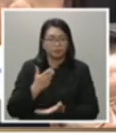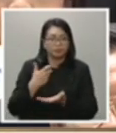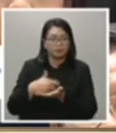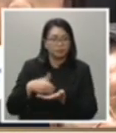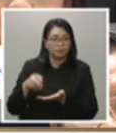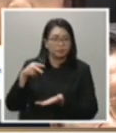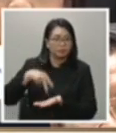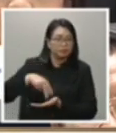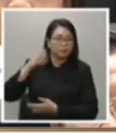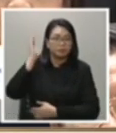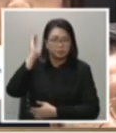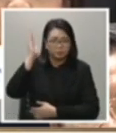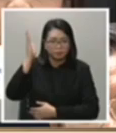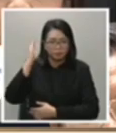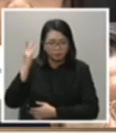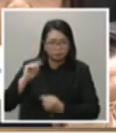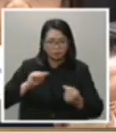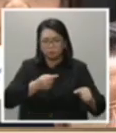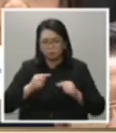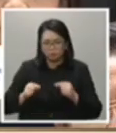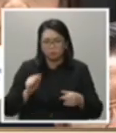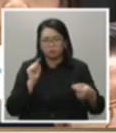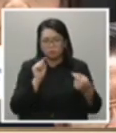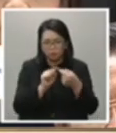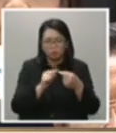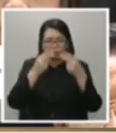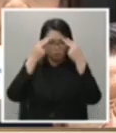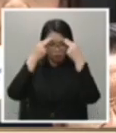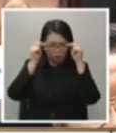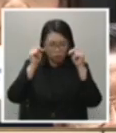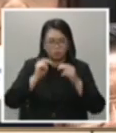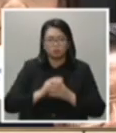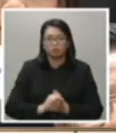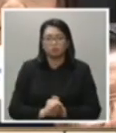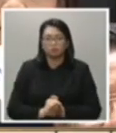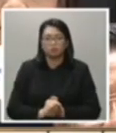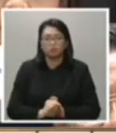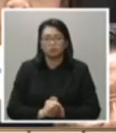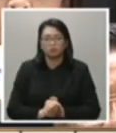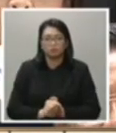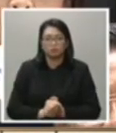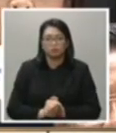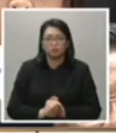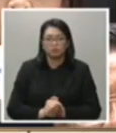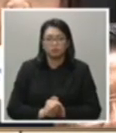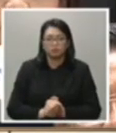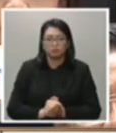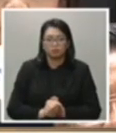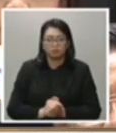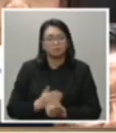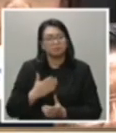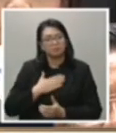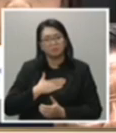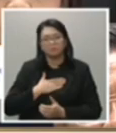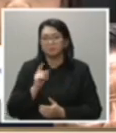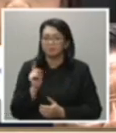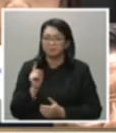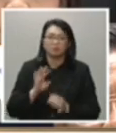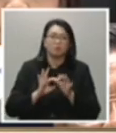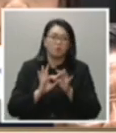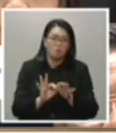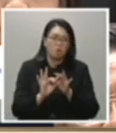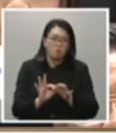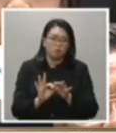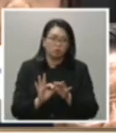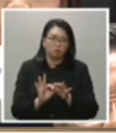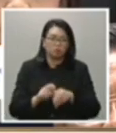จะอภิปรายไม่ไว้วางใจพลเอกประยุทธ์จันทร์โอชาให้เป็นนายกรัฐมนตรีดิฉันเป็นห่วงพ่อแม่พี่น้องประชาช